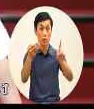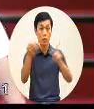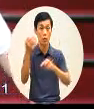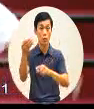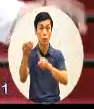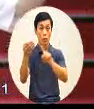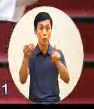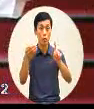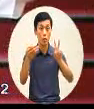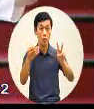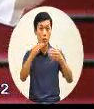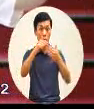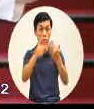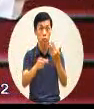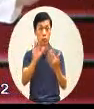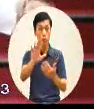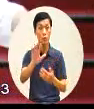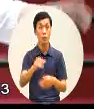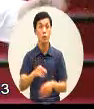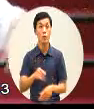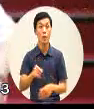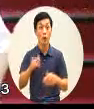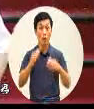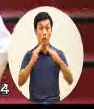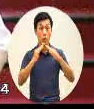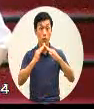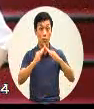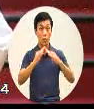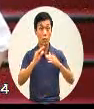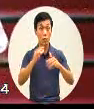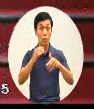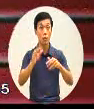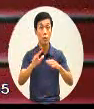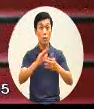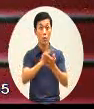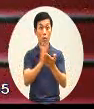好来。那么以市价不？